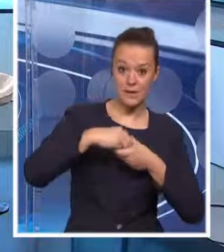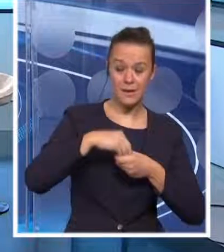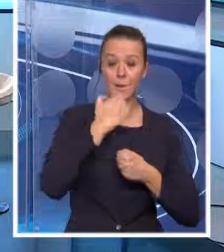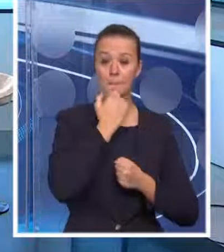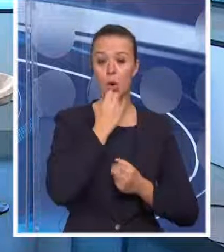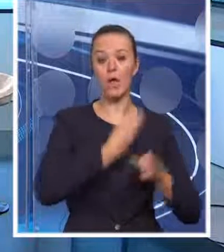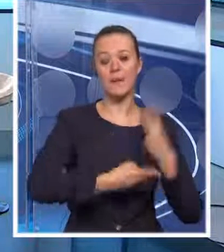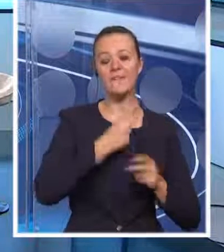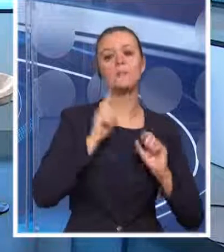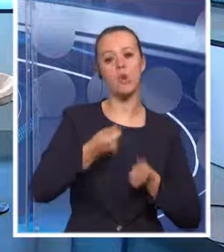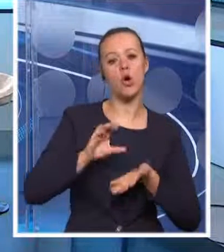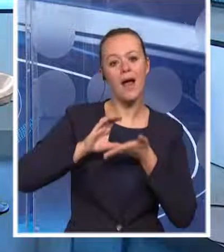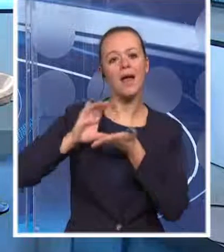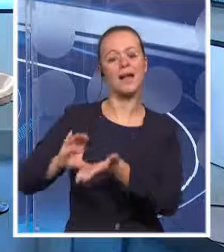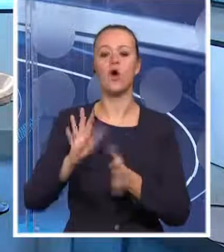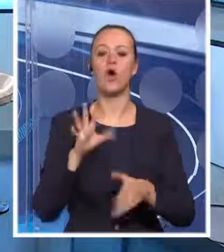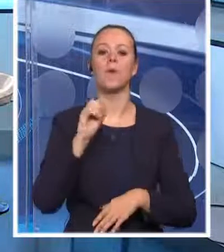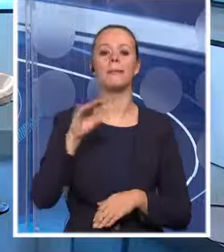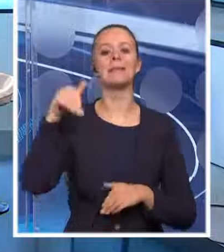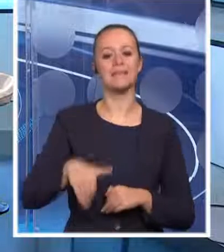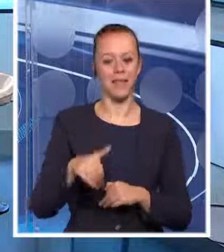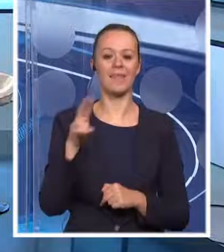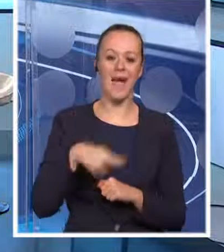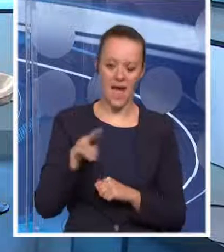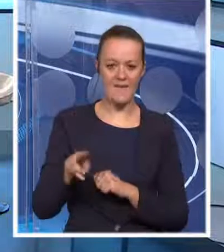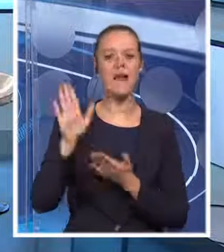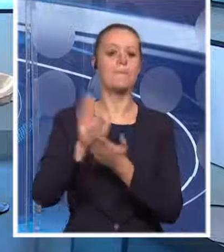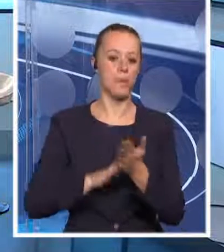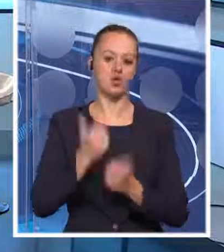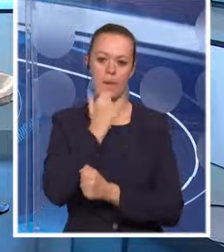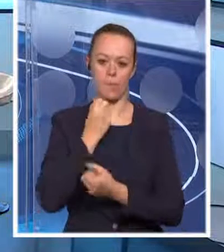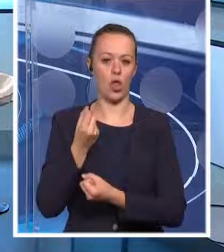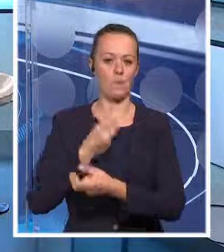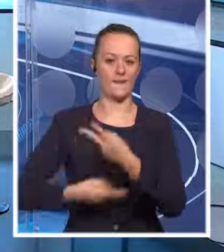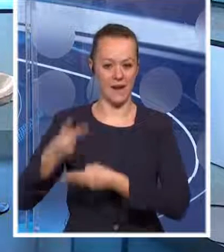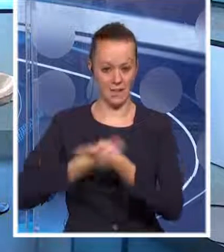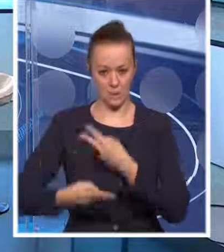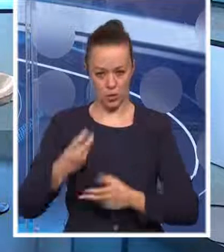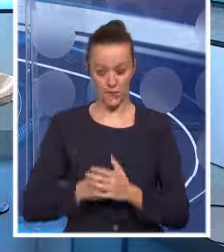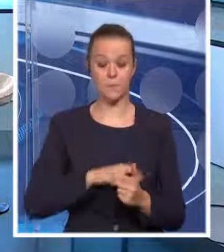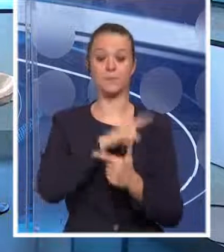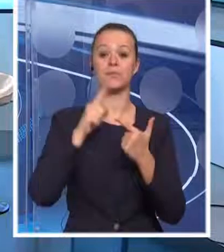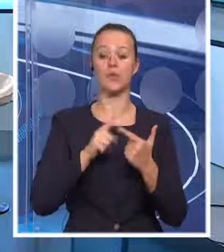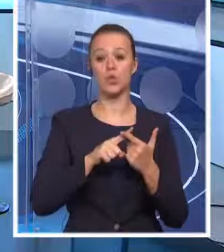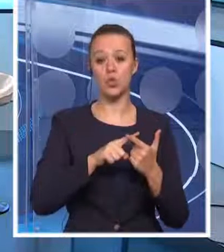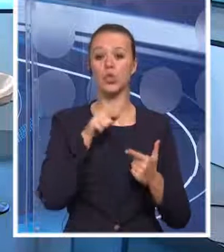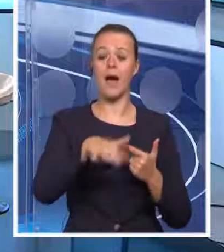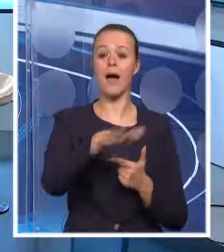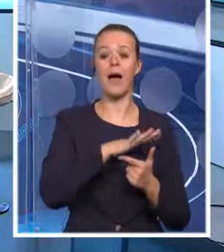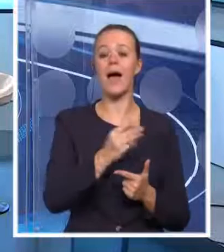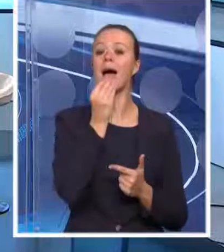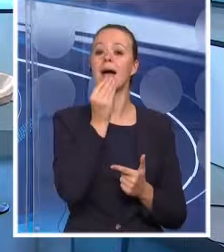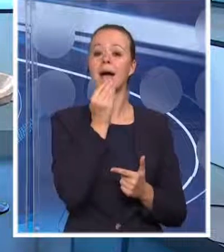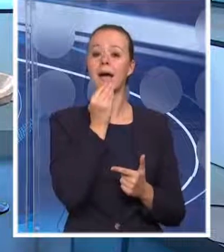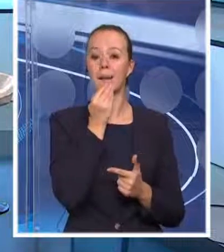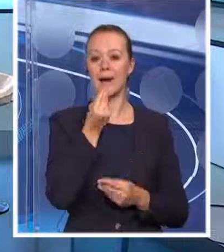grant od 15.000 eura i da započnu poljoprivrednu proizvodnju. Drugi deo koji želimo da obuhvatimo jeste prehrambena industrija koja je jako važna,